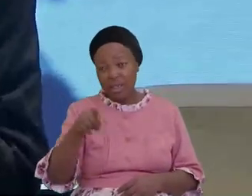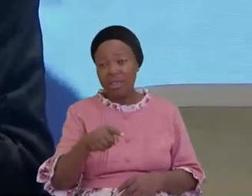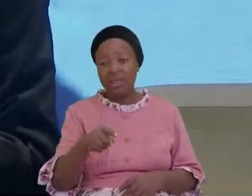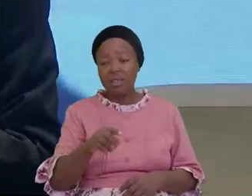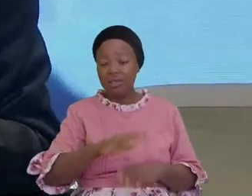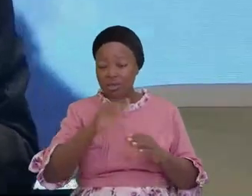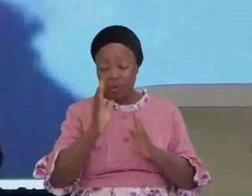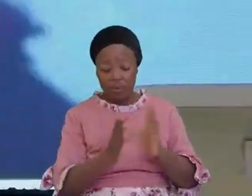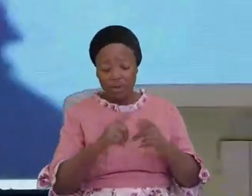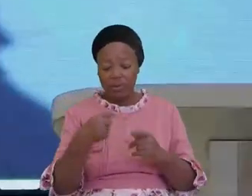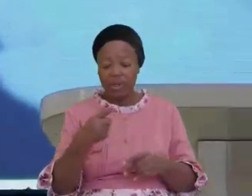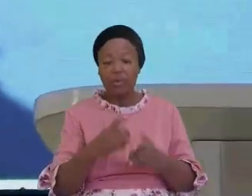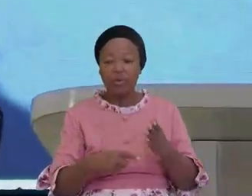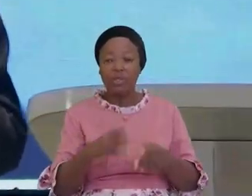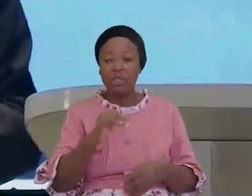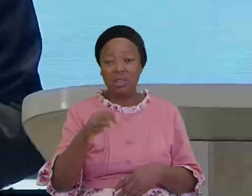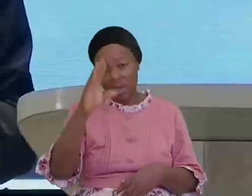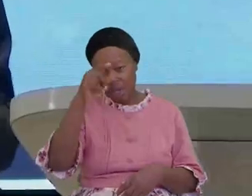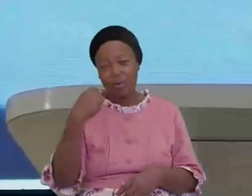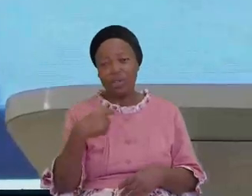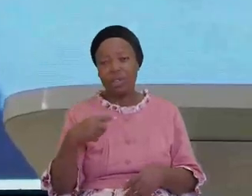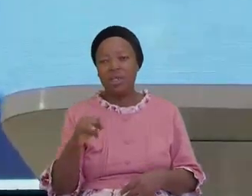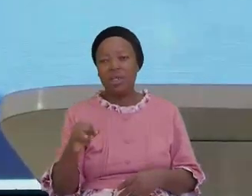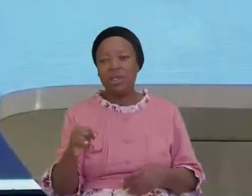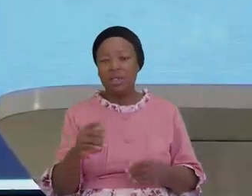Et je n'ai pas planifié dire ce que j'allais dire.